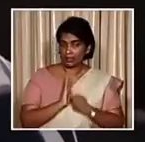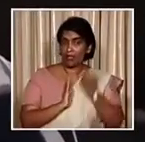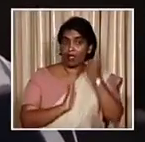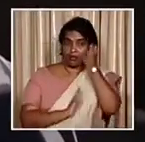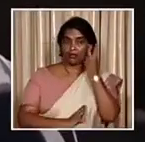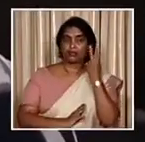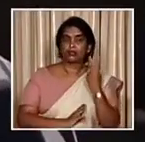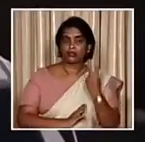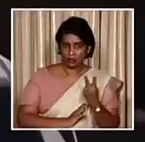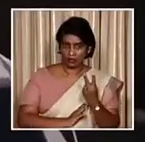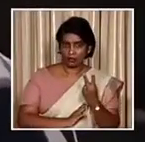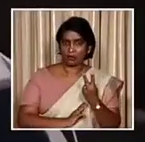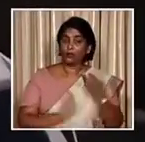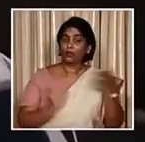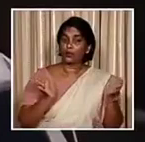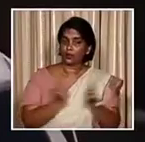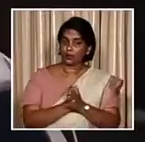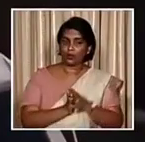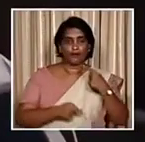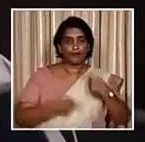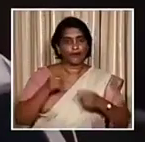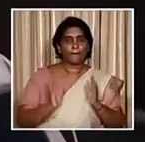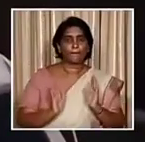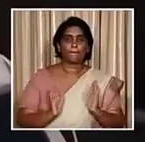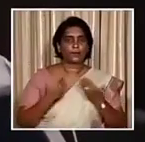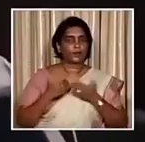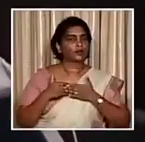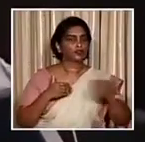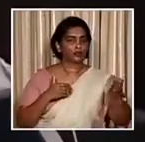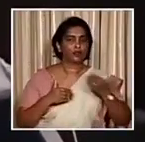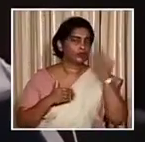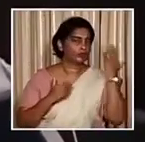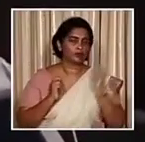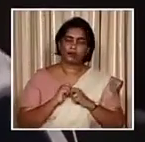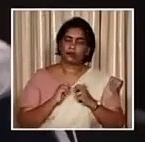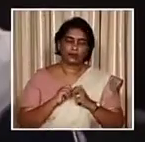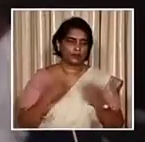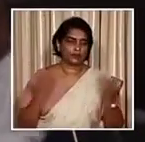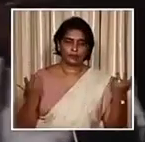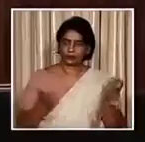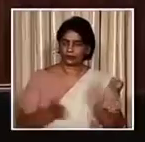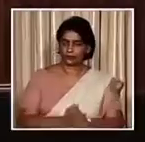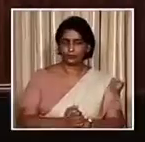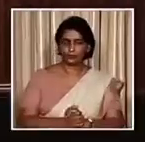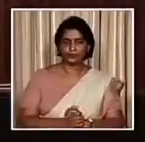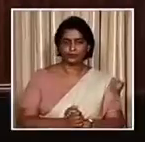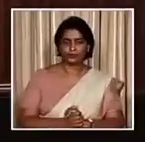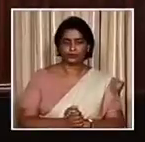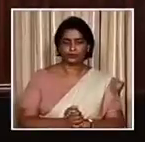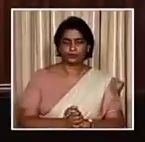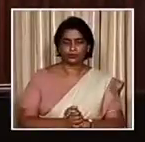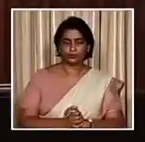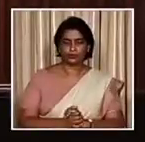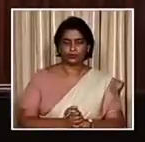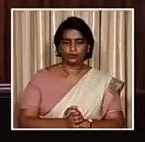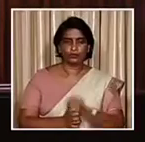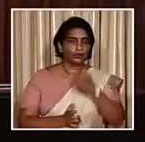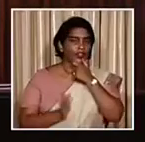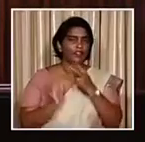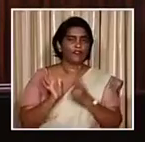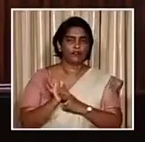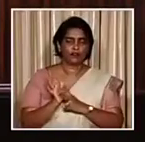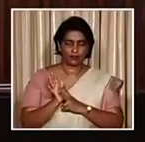දෙකක්. ඒකත් සමගම මේ විවාදය ආරම්භ කළ පවත්වාගෙන යන්න පුළුවන්, කිසිම ගැටලුවක් නැහැ. බොහොම ස්තුතියි. ඇයි විමල් විරංශ මහත්තුමා.